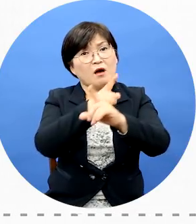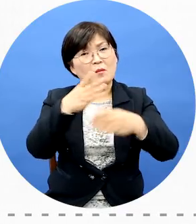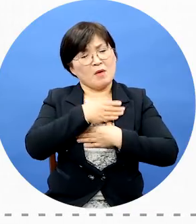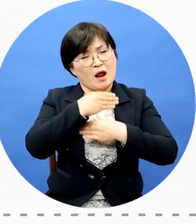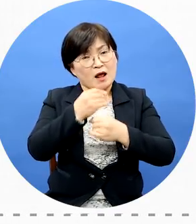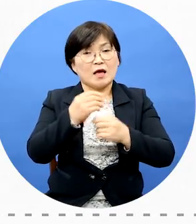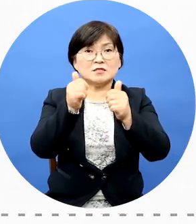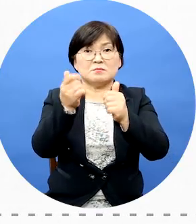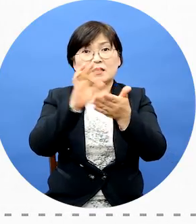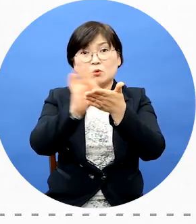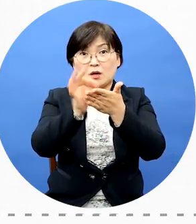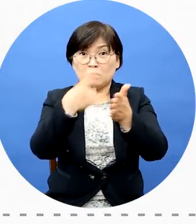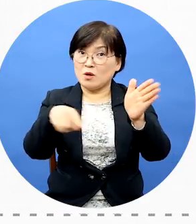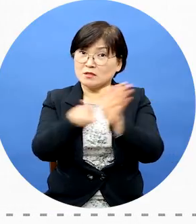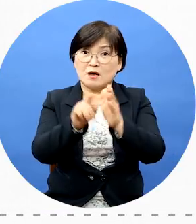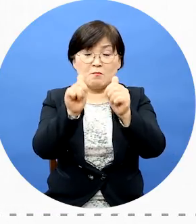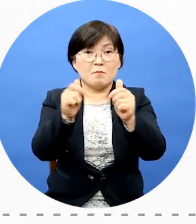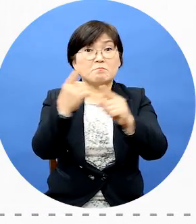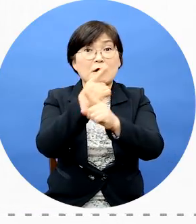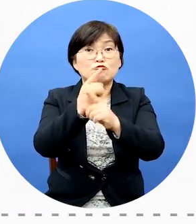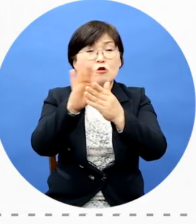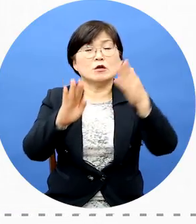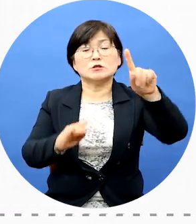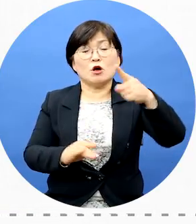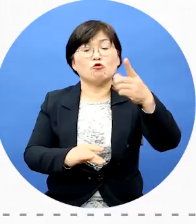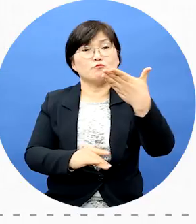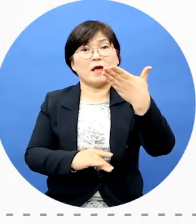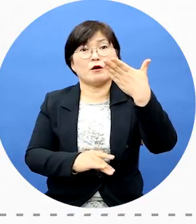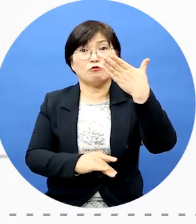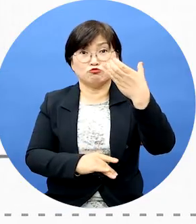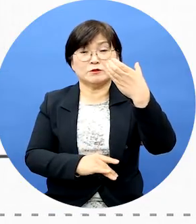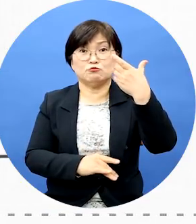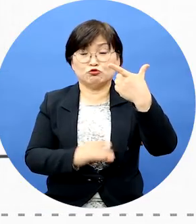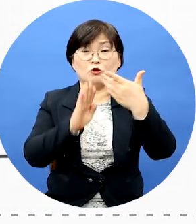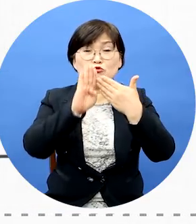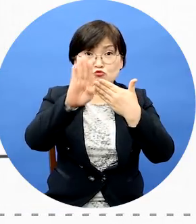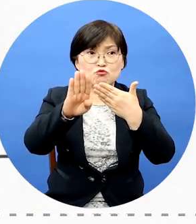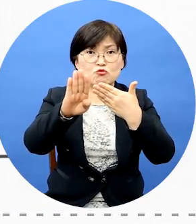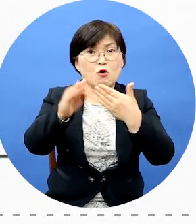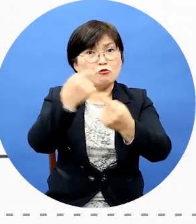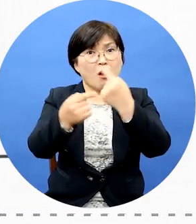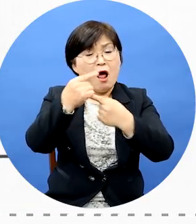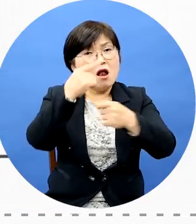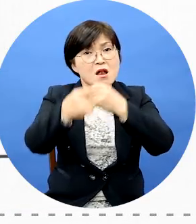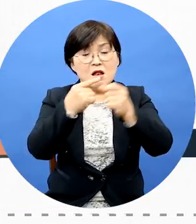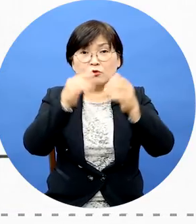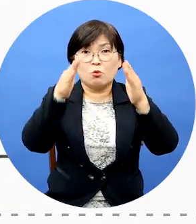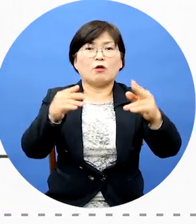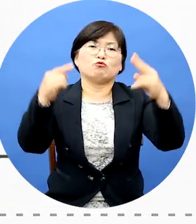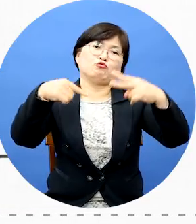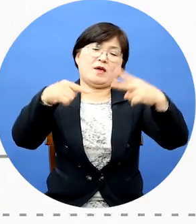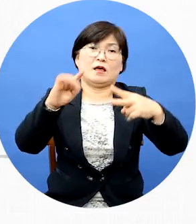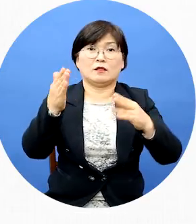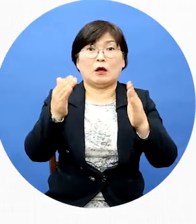편하게 행정심판을 이용할 수 있도록 법을 개정한 1996년 이후 청구 건수는 단 1년 만에 두